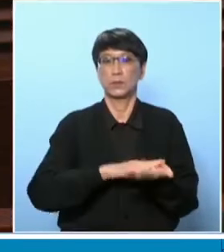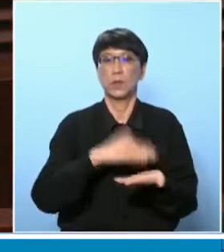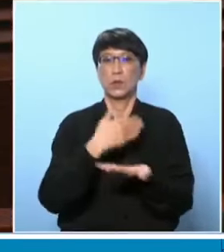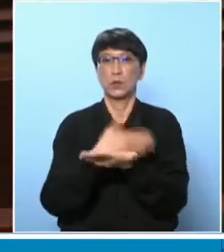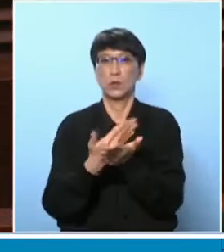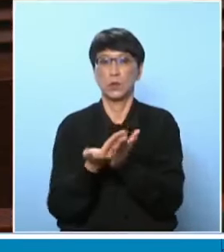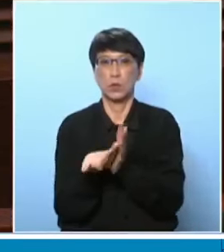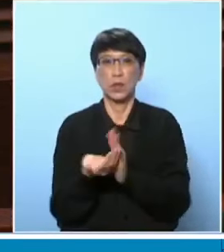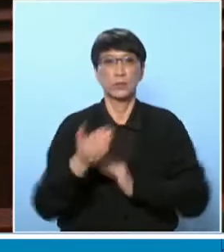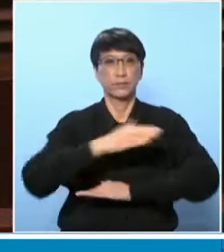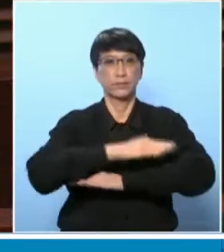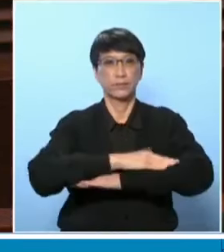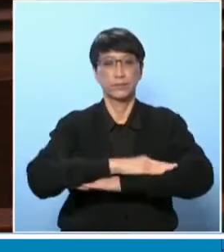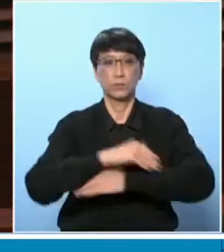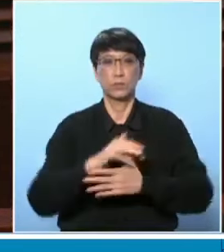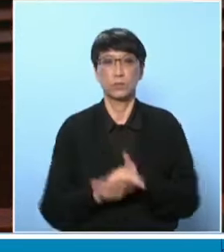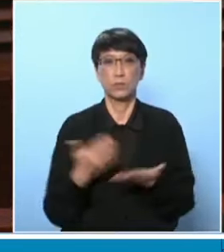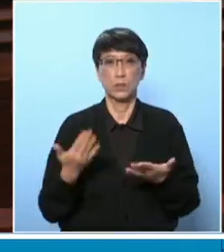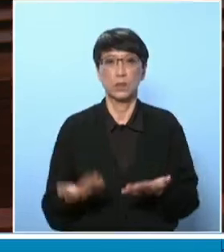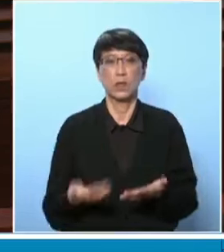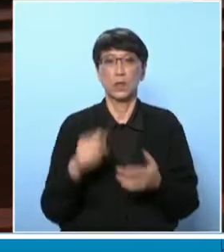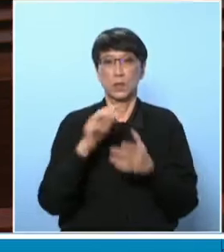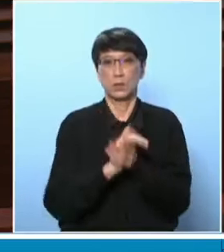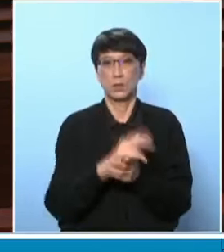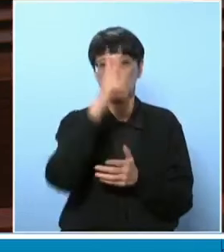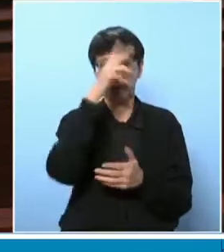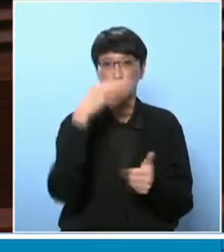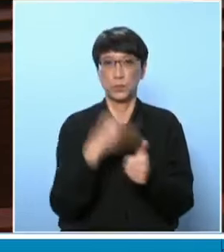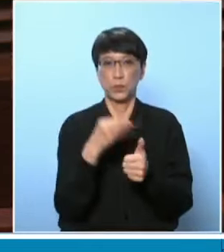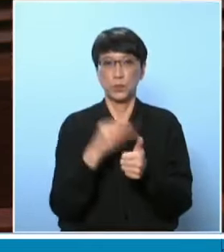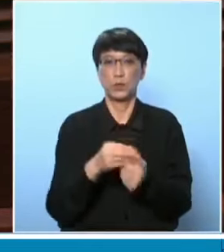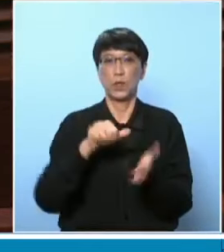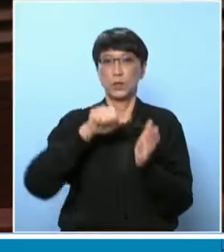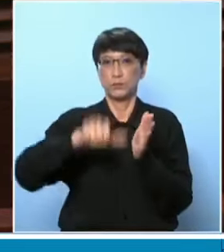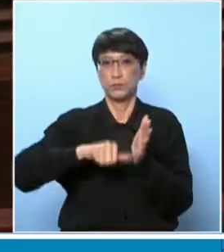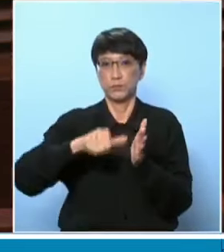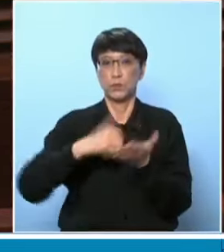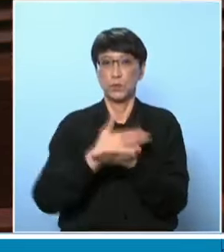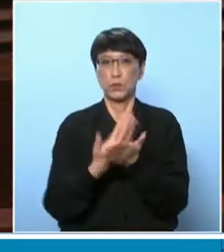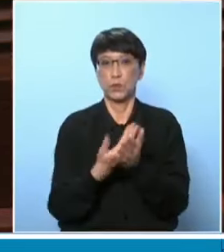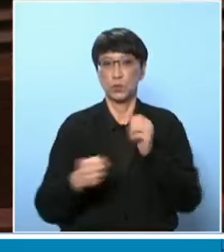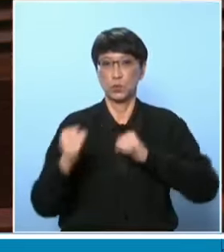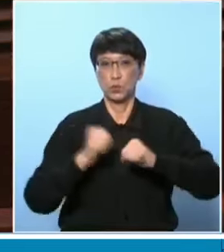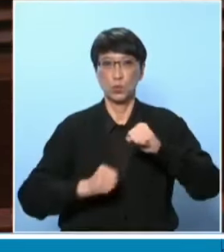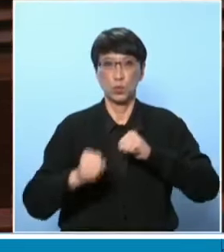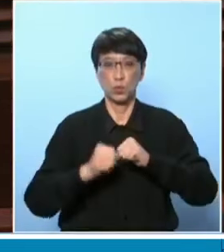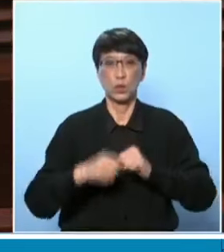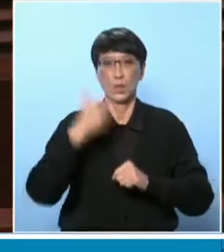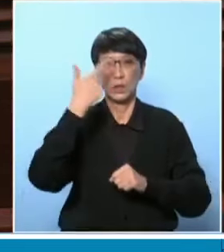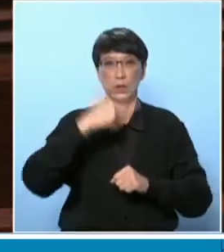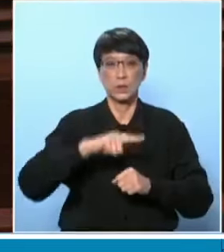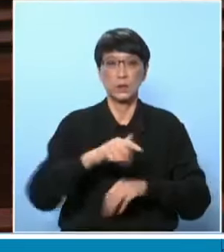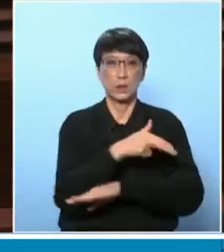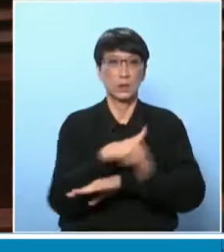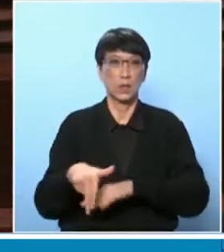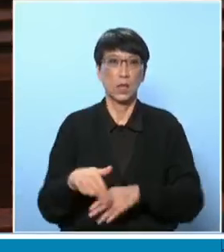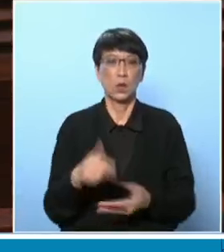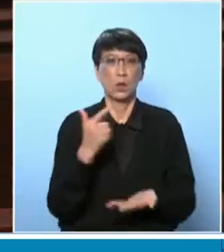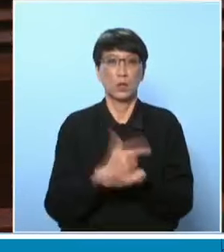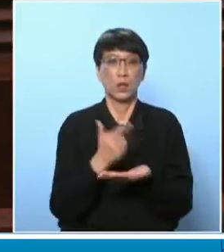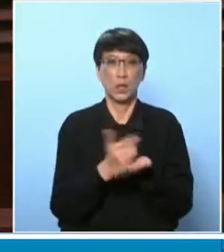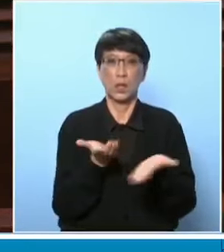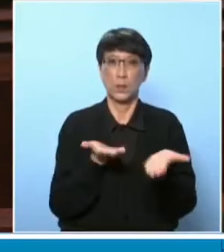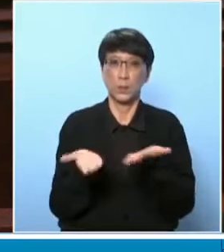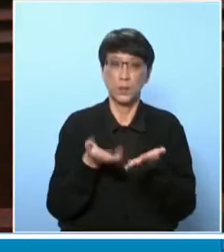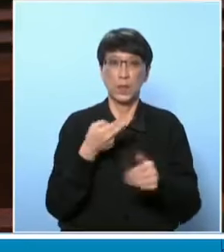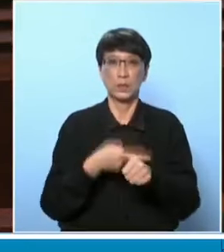前線員工。旅發局會在今年陸續舉辦更加多培訓短片和宣傳活動，以及計劃推出新運動，重點推廣禮貌和